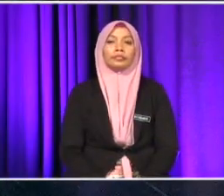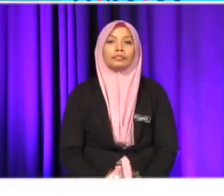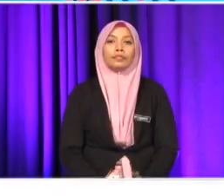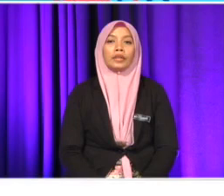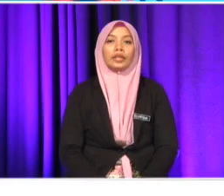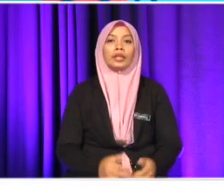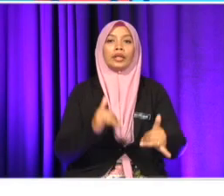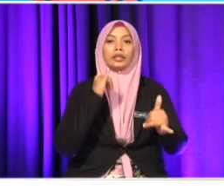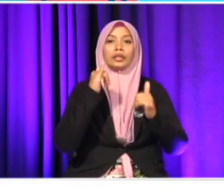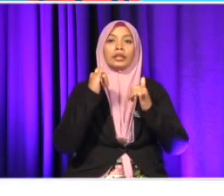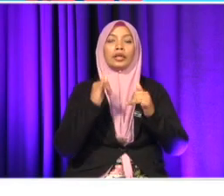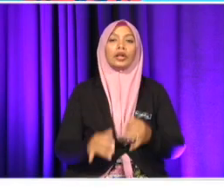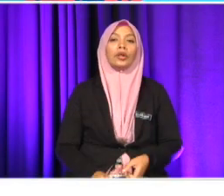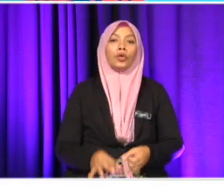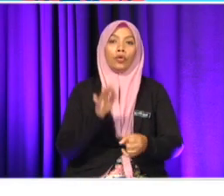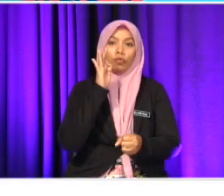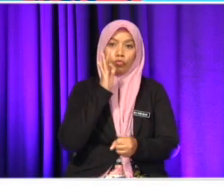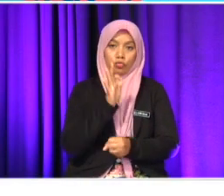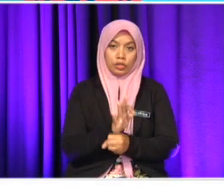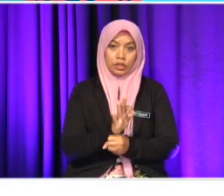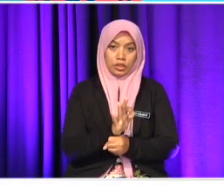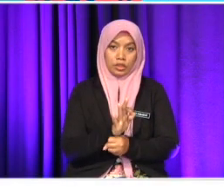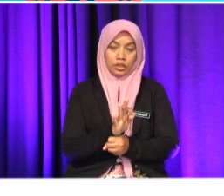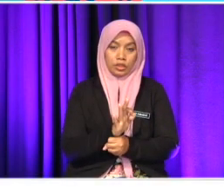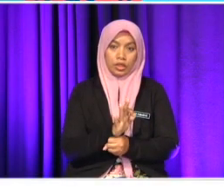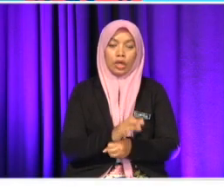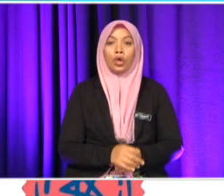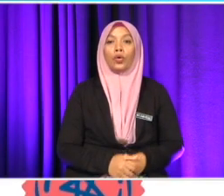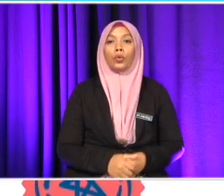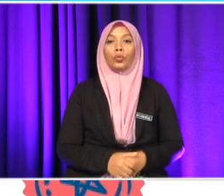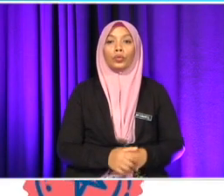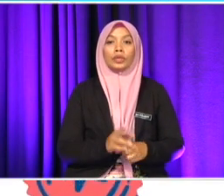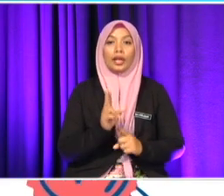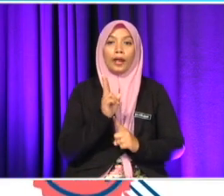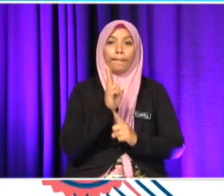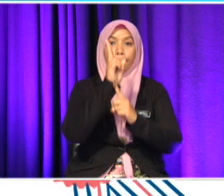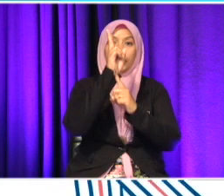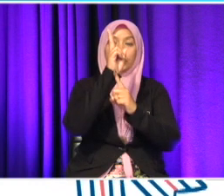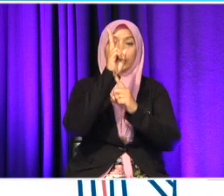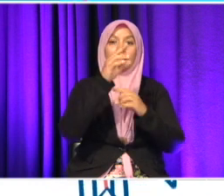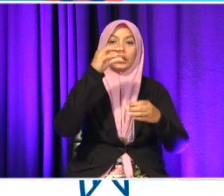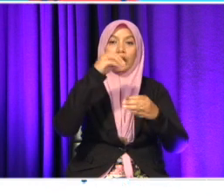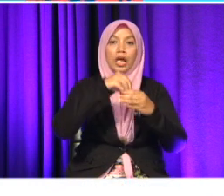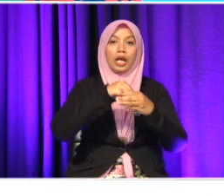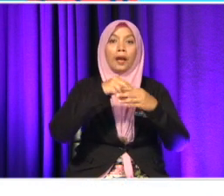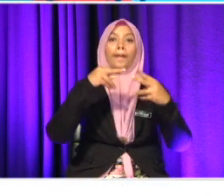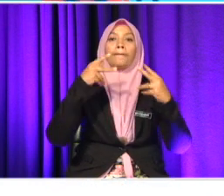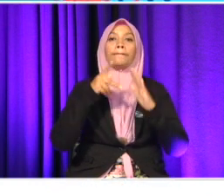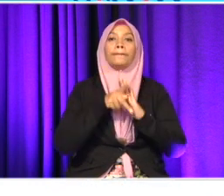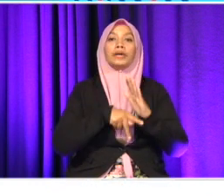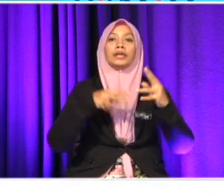dalam perniagaan nah maksud dari Terangkan apabila kita sebut saja fusion utama